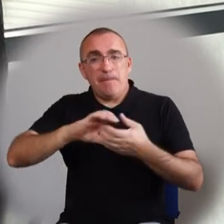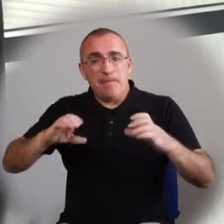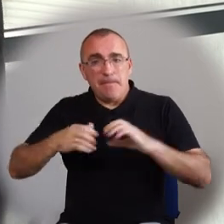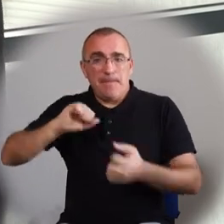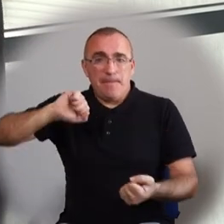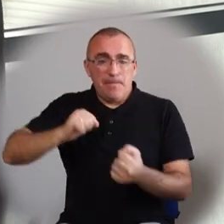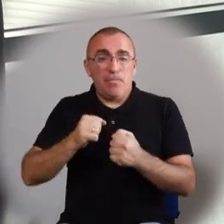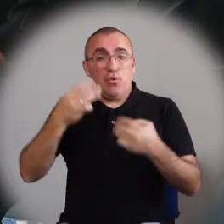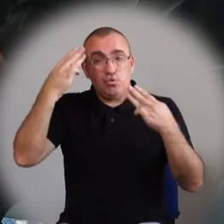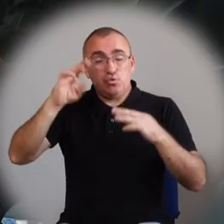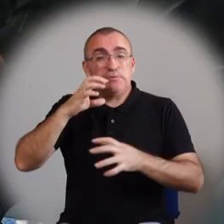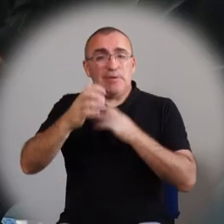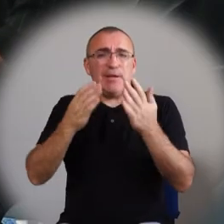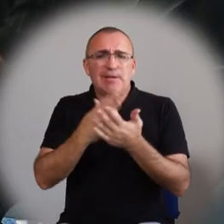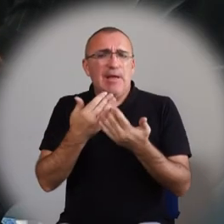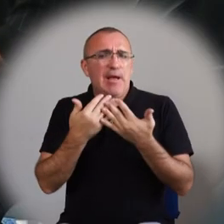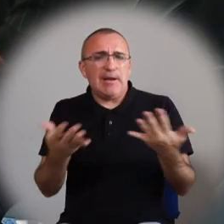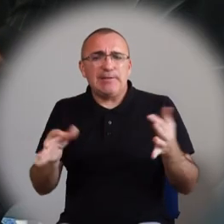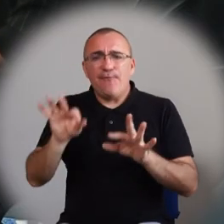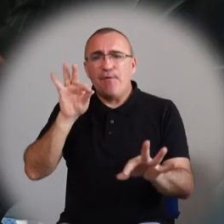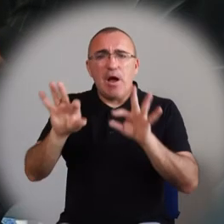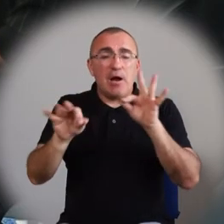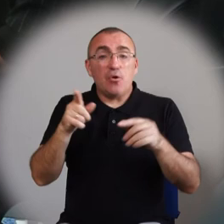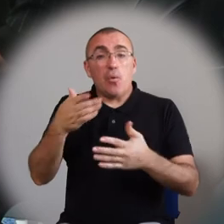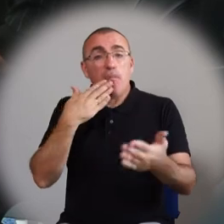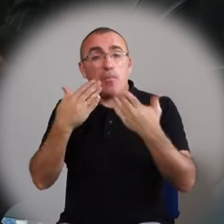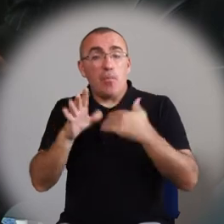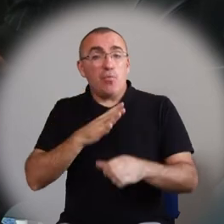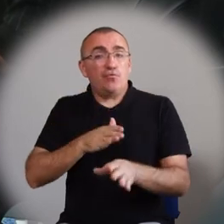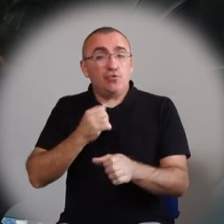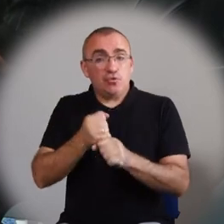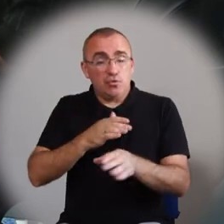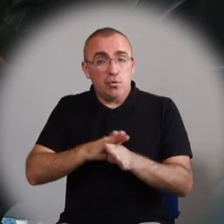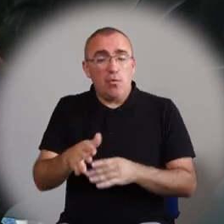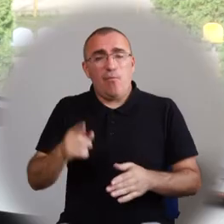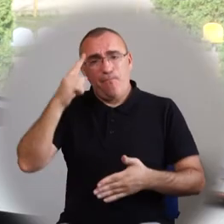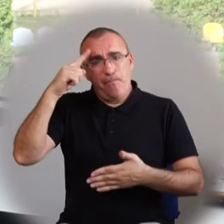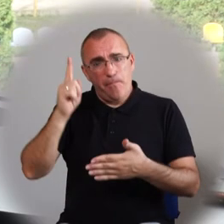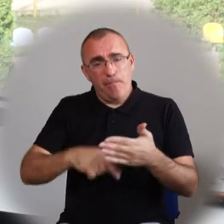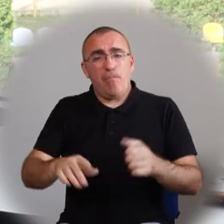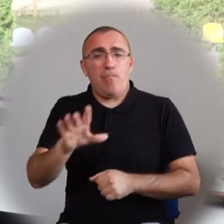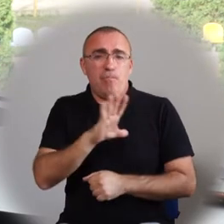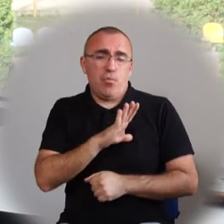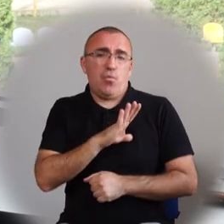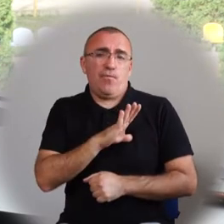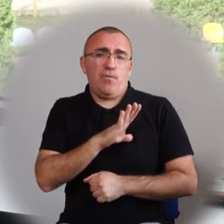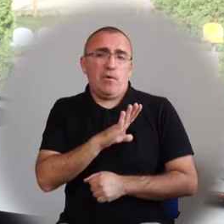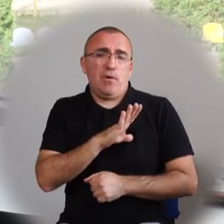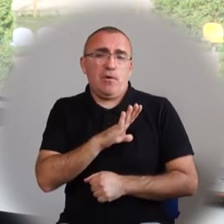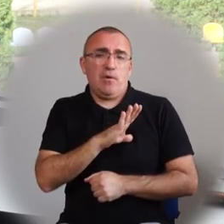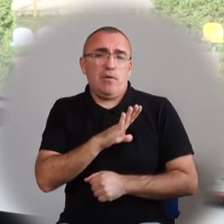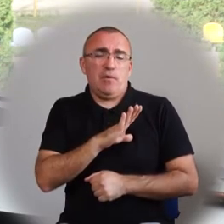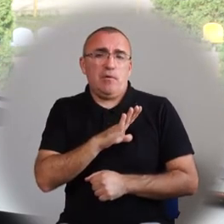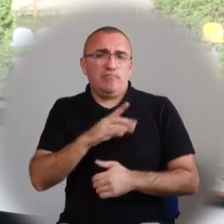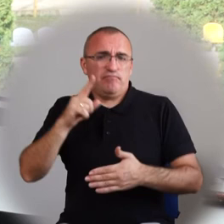виробництво пілетів, брикетів? В сучасному світі є різні варіанти, але той підхід, який був зроблений, впевнений, і був